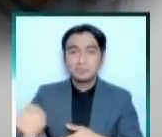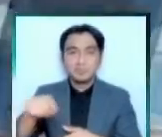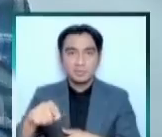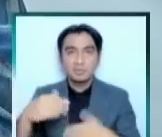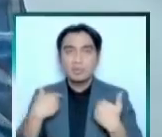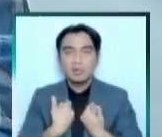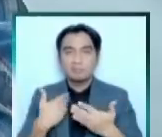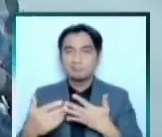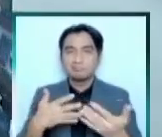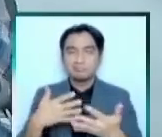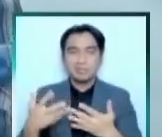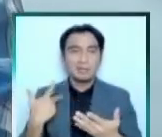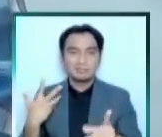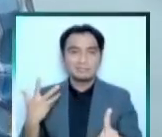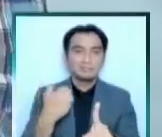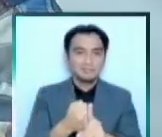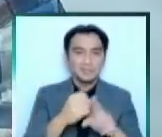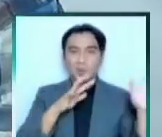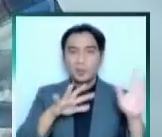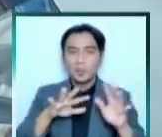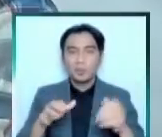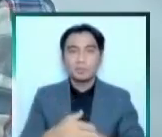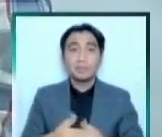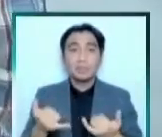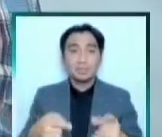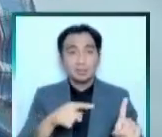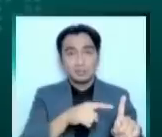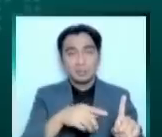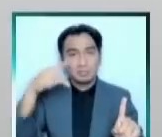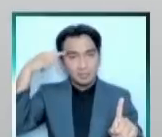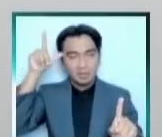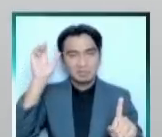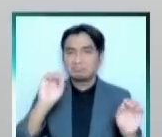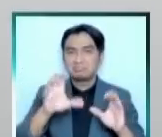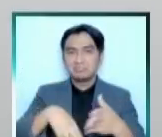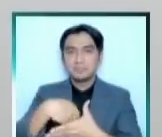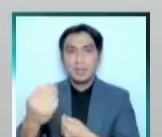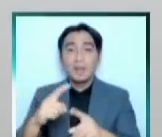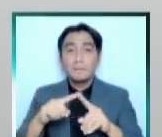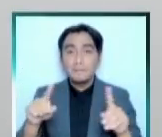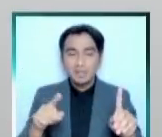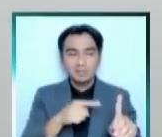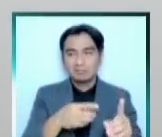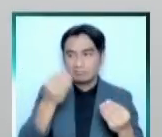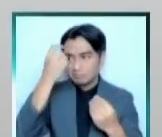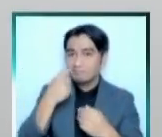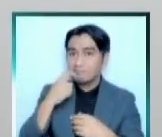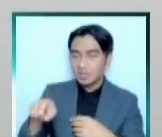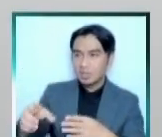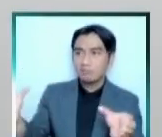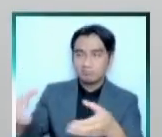bagyo. Walang public activity ngayon si Senator Ping Lacson, pero inatasan niya ang campaign team ng